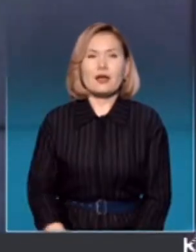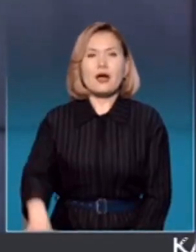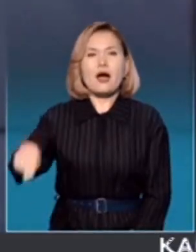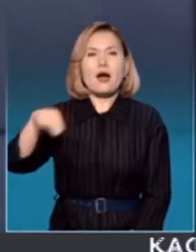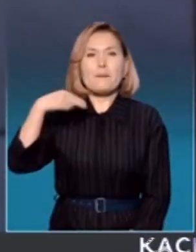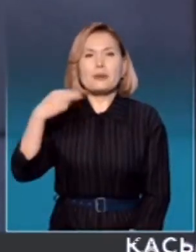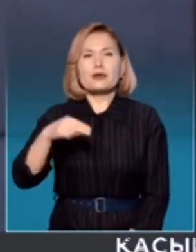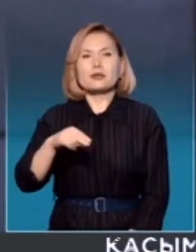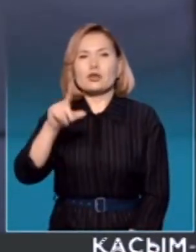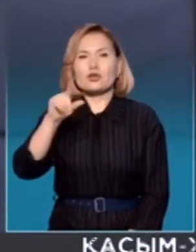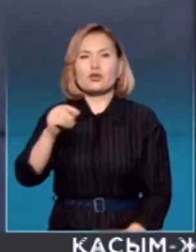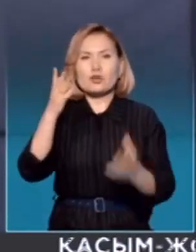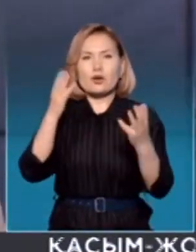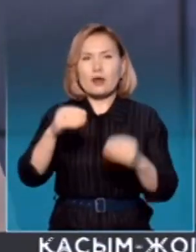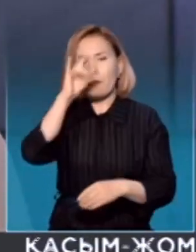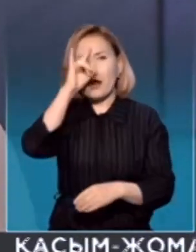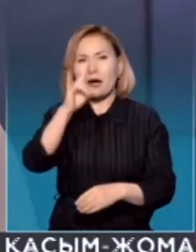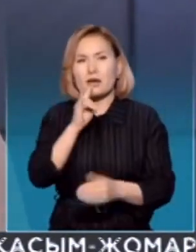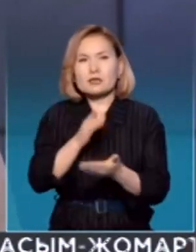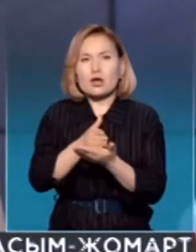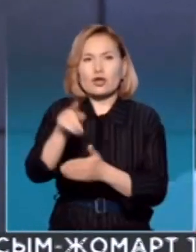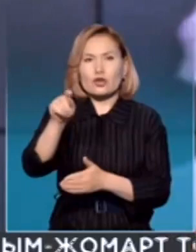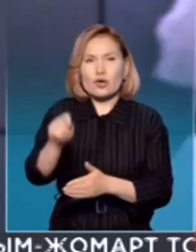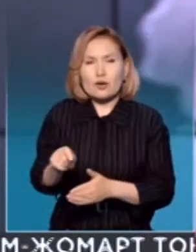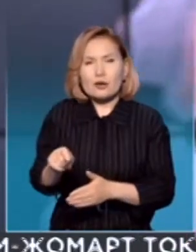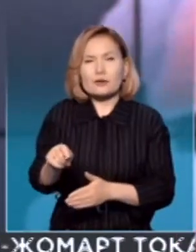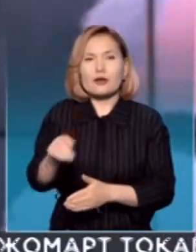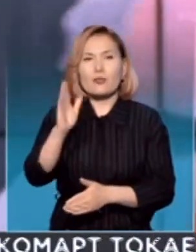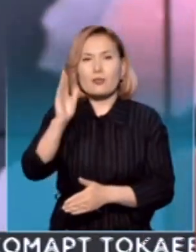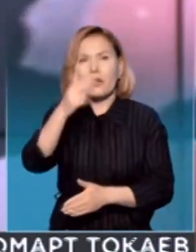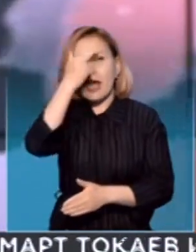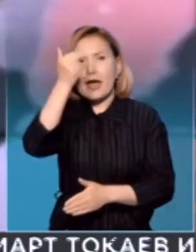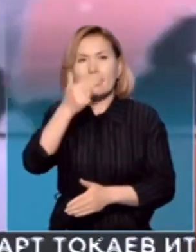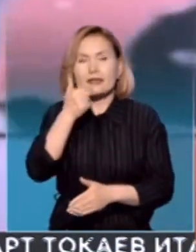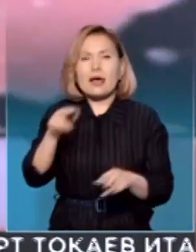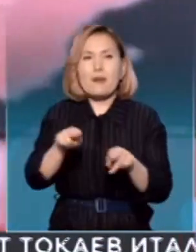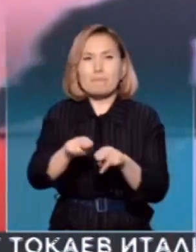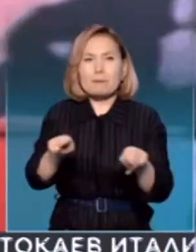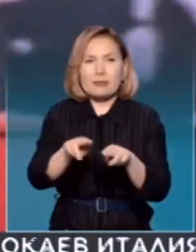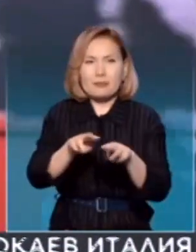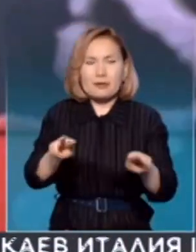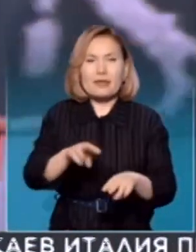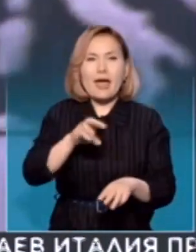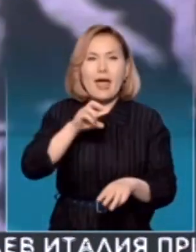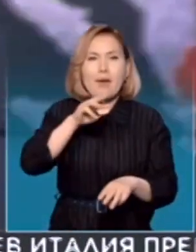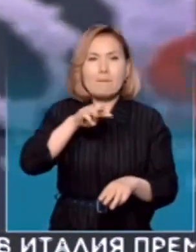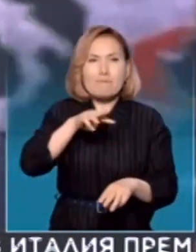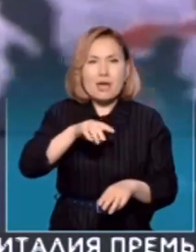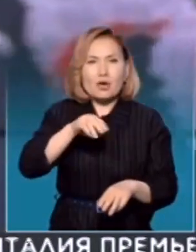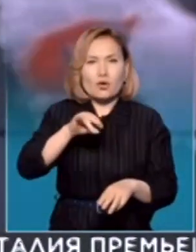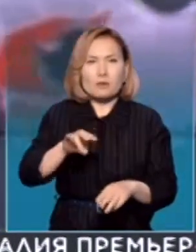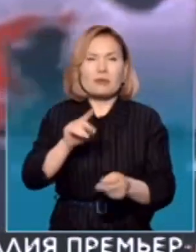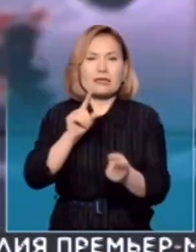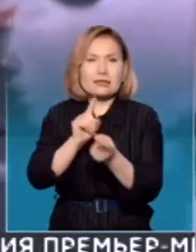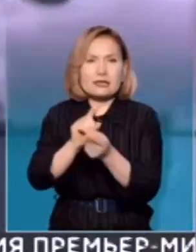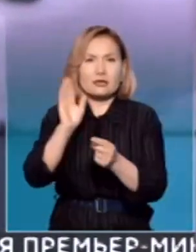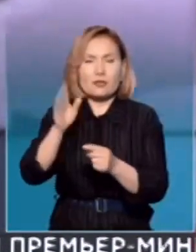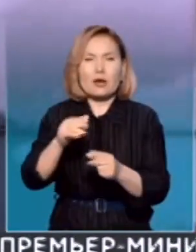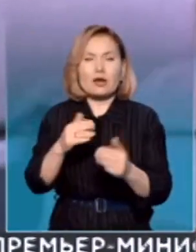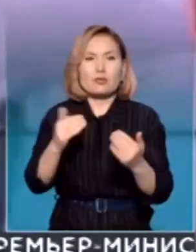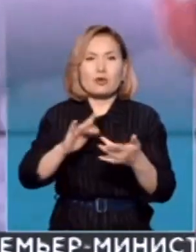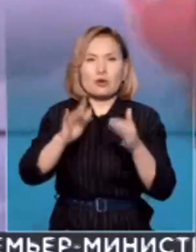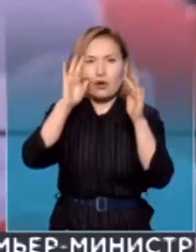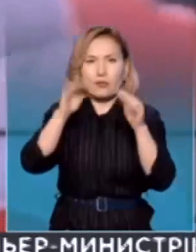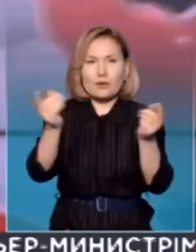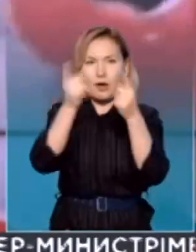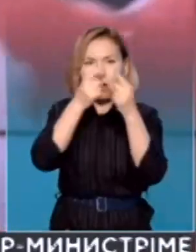Президент дүйсенбі күні Қазақстанға жұмыс сапарымен келетін Италия премьер-министрі Джорджа Мелонимен кездеседі. Бұл туралы Ақорданың баспасөз қызметі